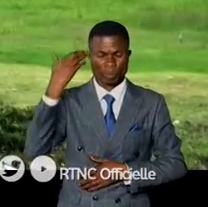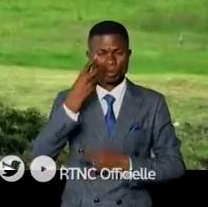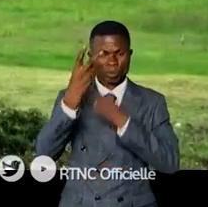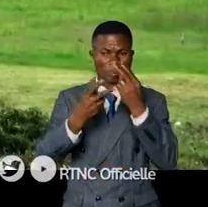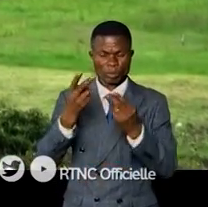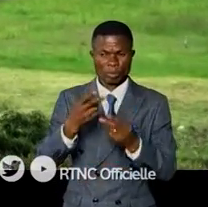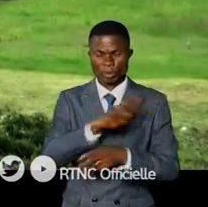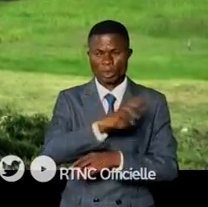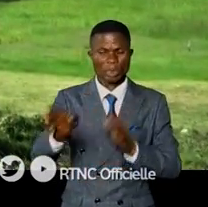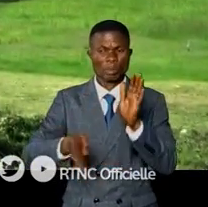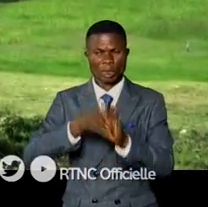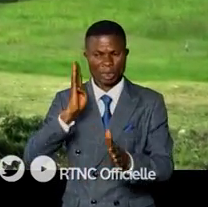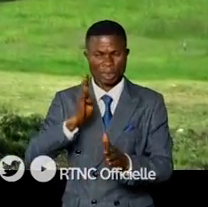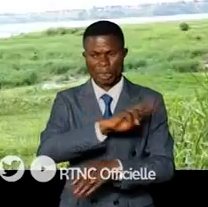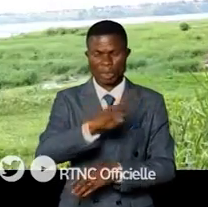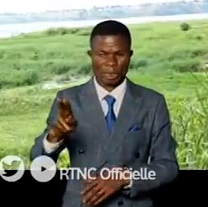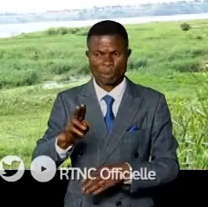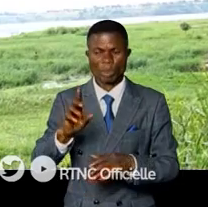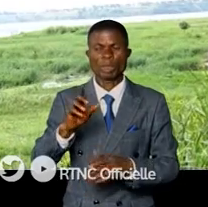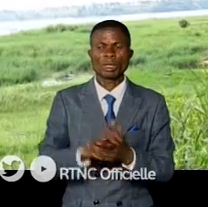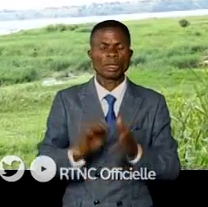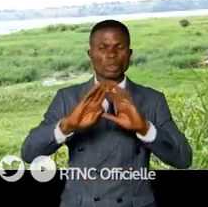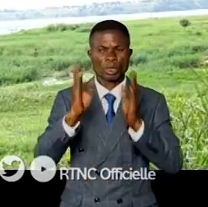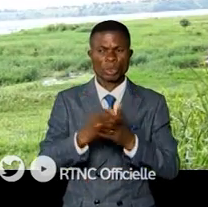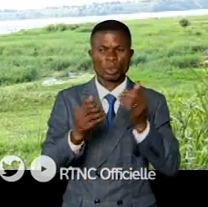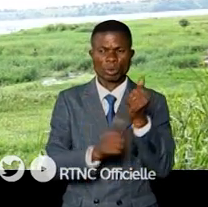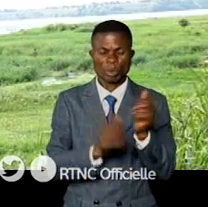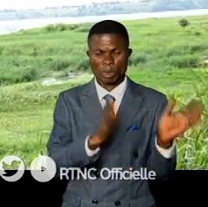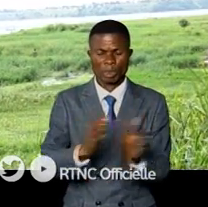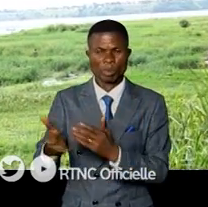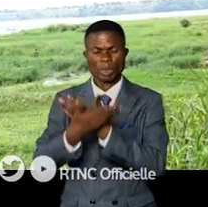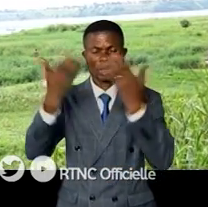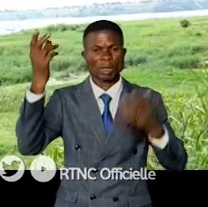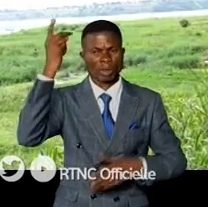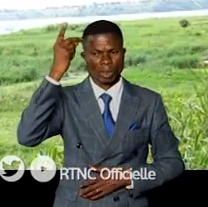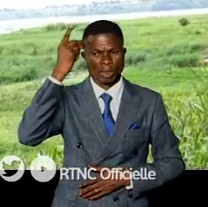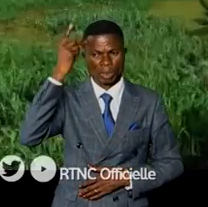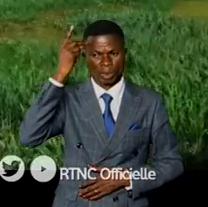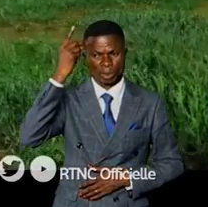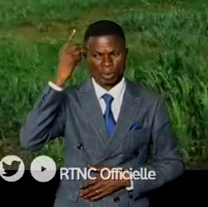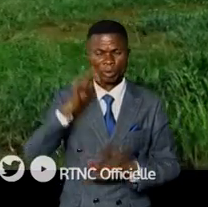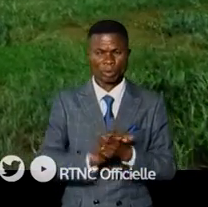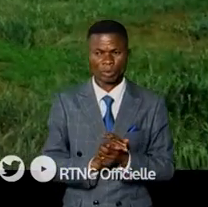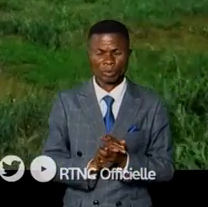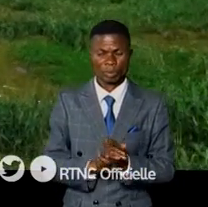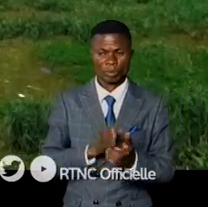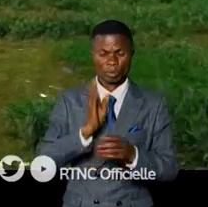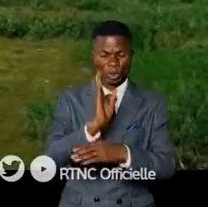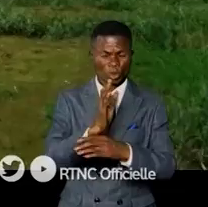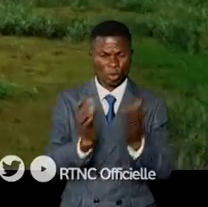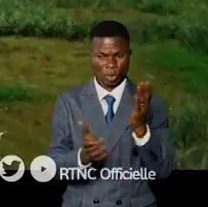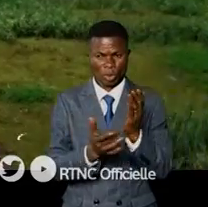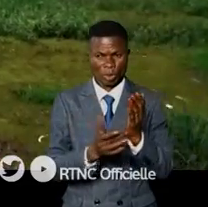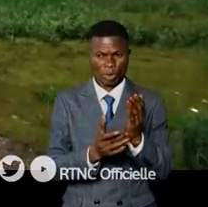en 2014 et 2015 sur le plan particulier d'aménagement de la ville de Kinshasa et le schéma d'orientation stratégique